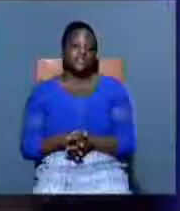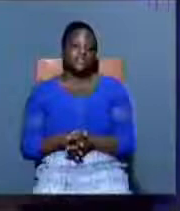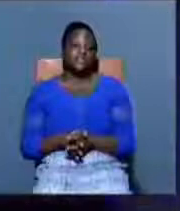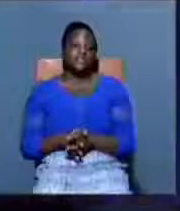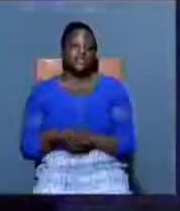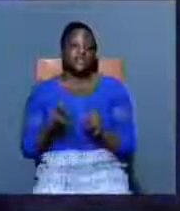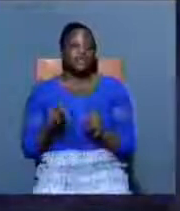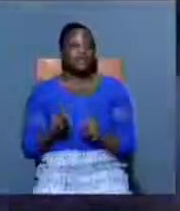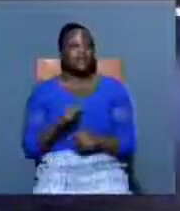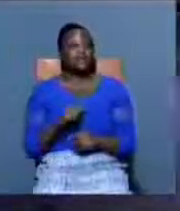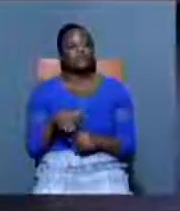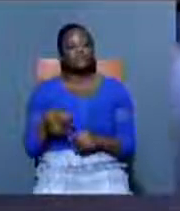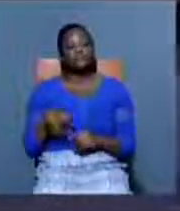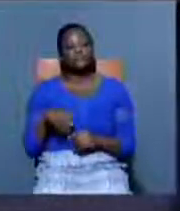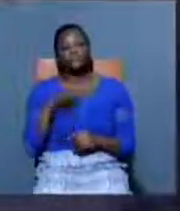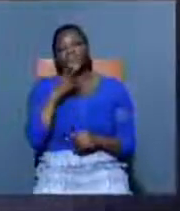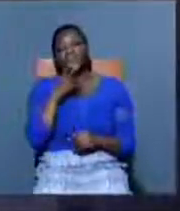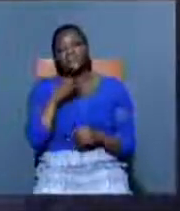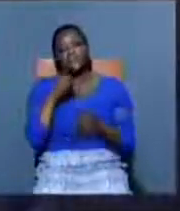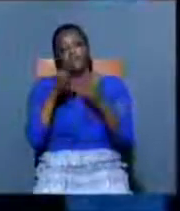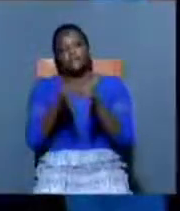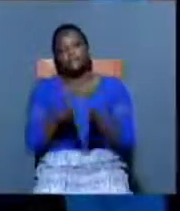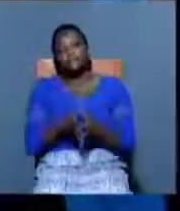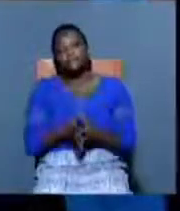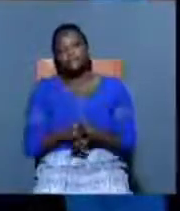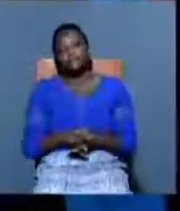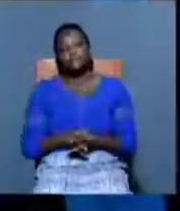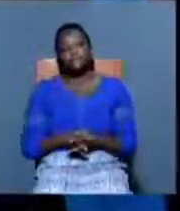Haya, yule boda boda anayembebaga.